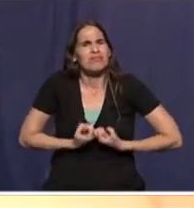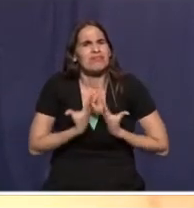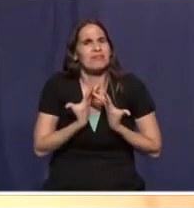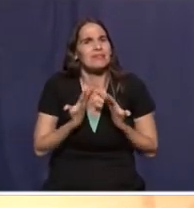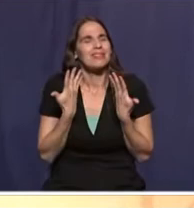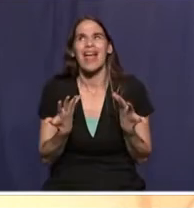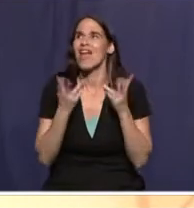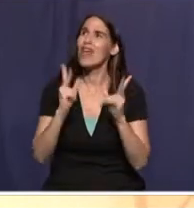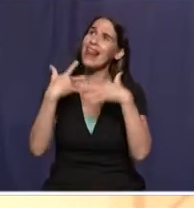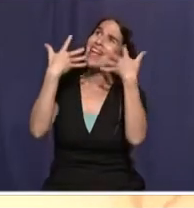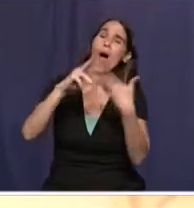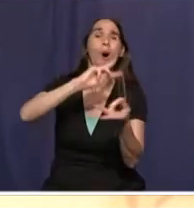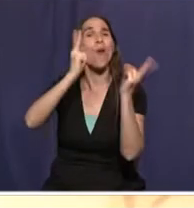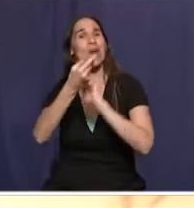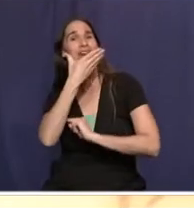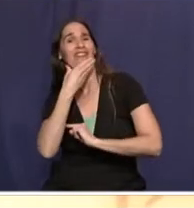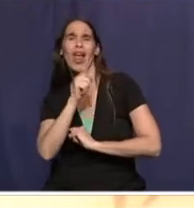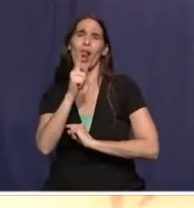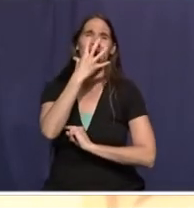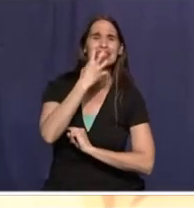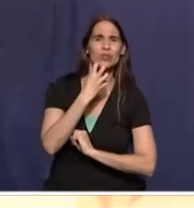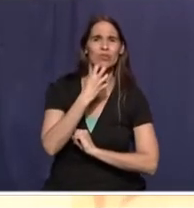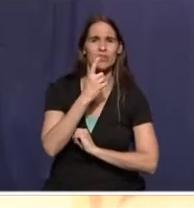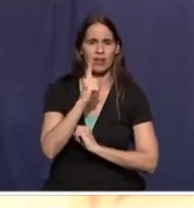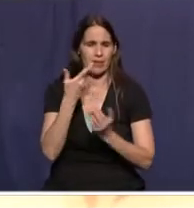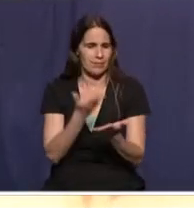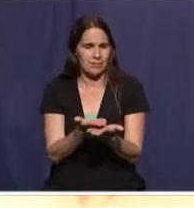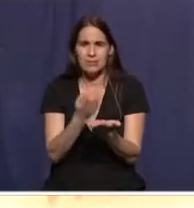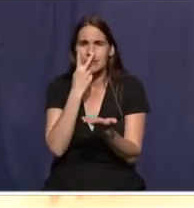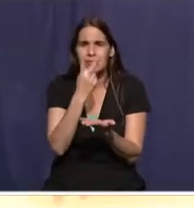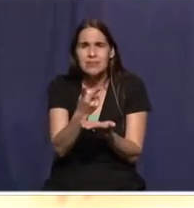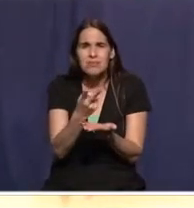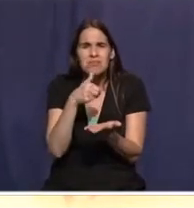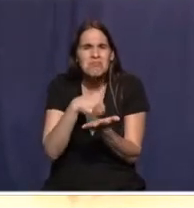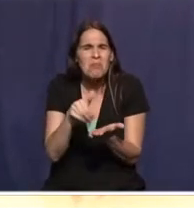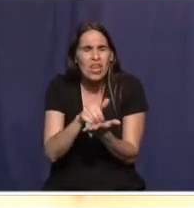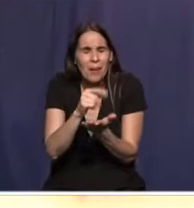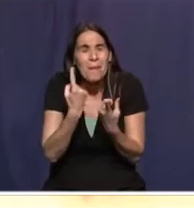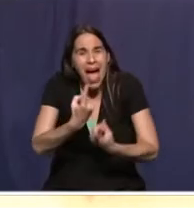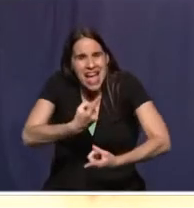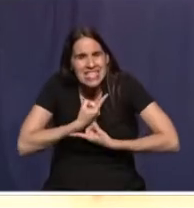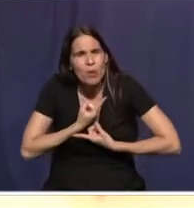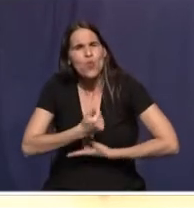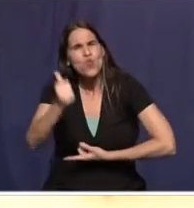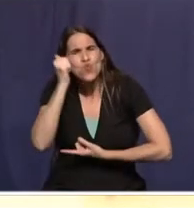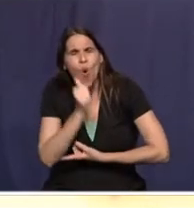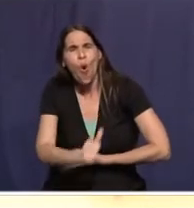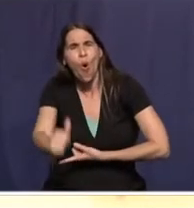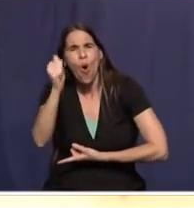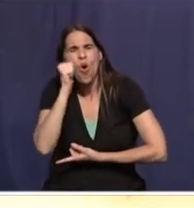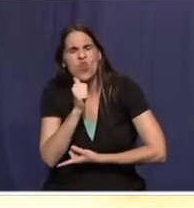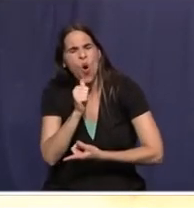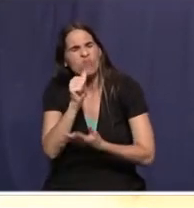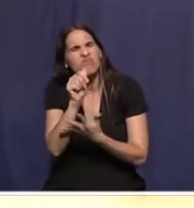נמשיך לתאר עולם יפה, פחות עצוב, ממה שהוא ככה כשאנחנו ממשיכים לכתוב במו ידינו מדי יום עוד ועוד